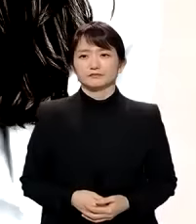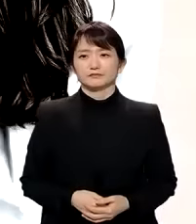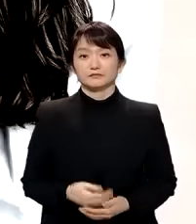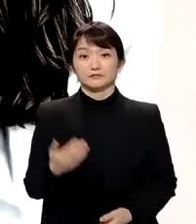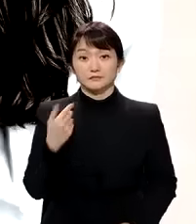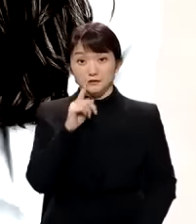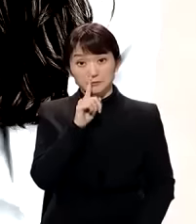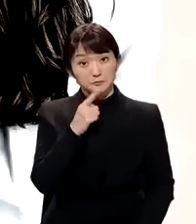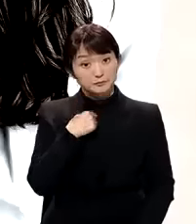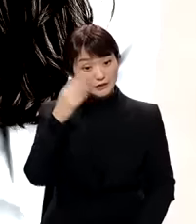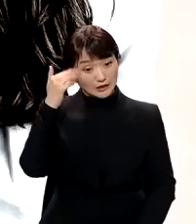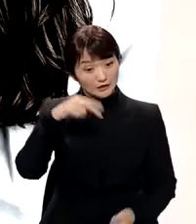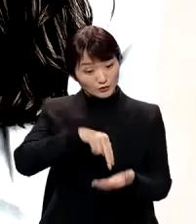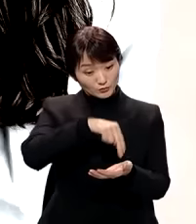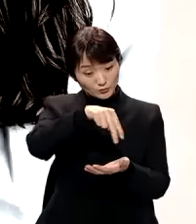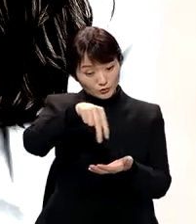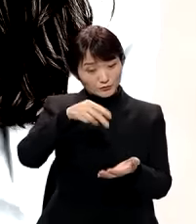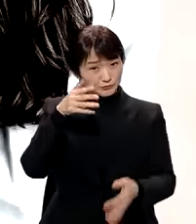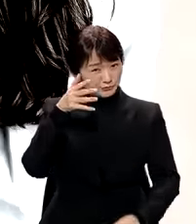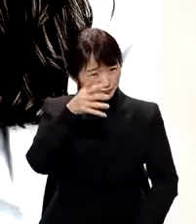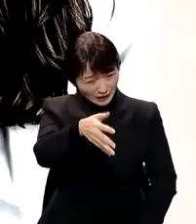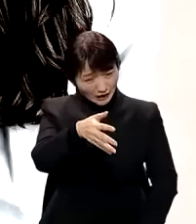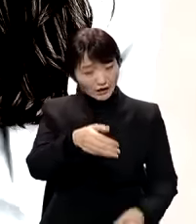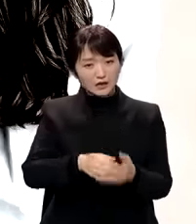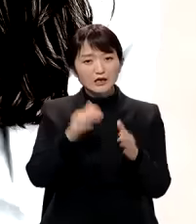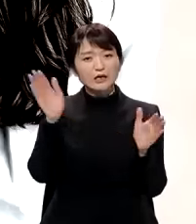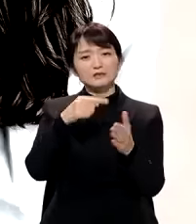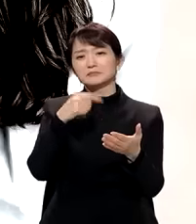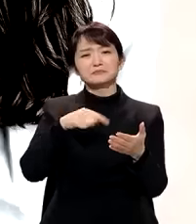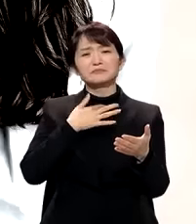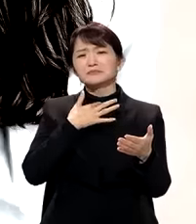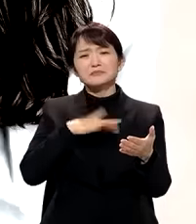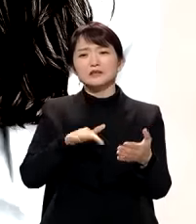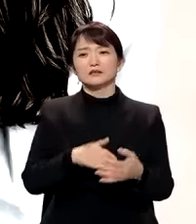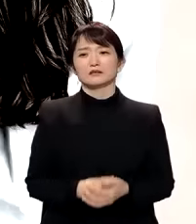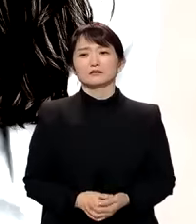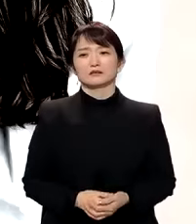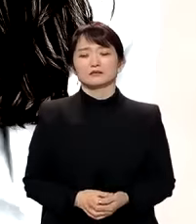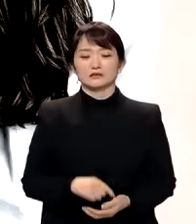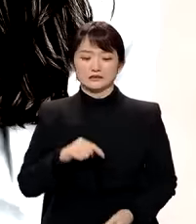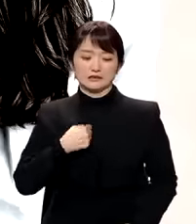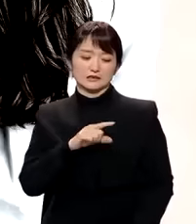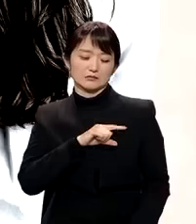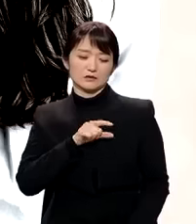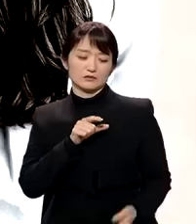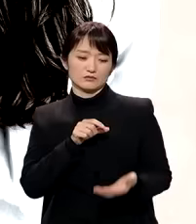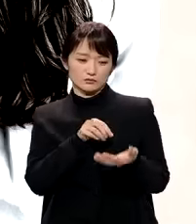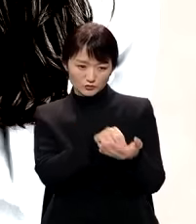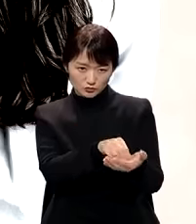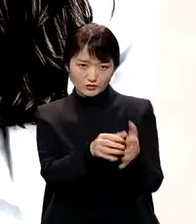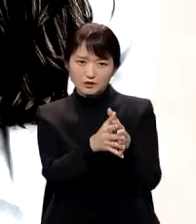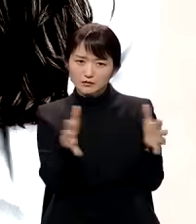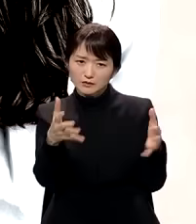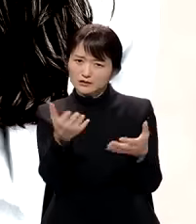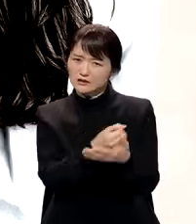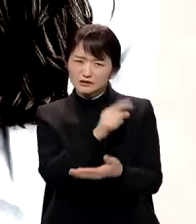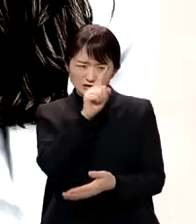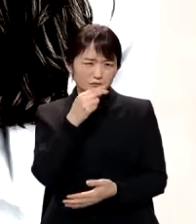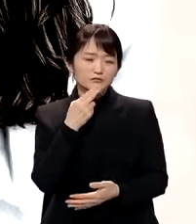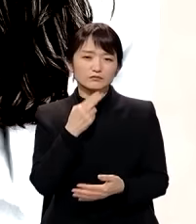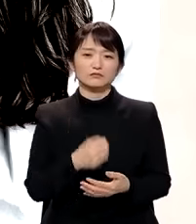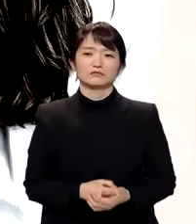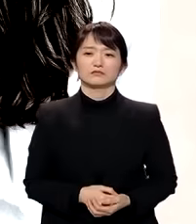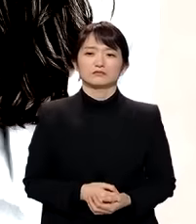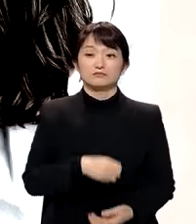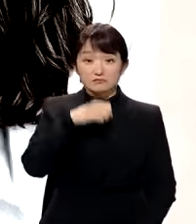무용을 전공해서 학생들 가르치지도 않았고 자신의 명예에 돼 있는 그 아파트 주택도 하나도 없었습니다 그리고